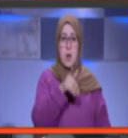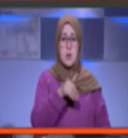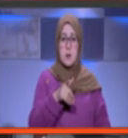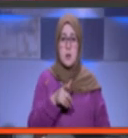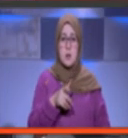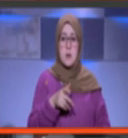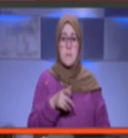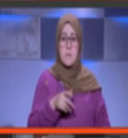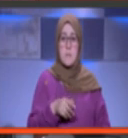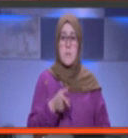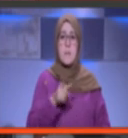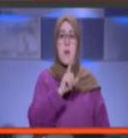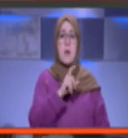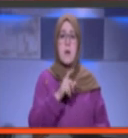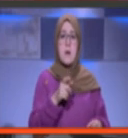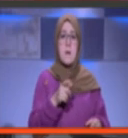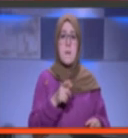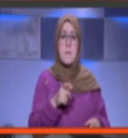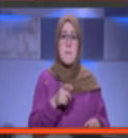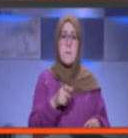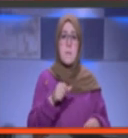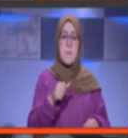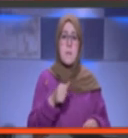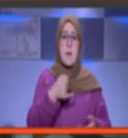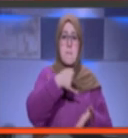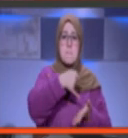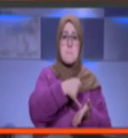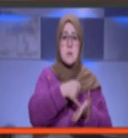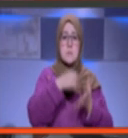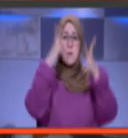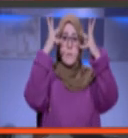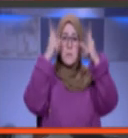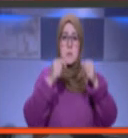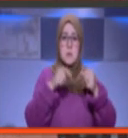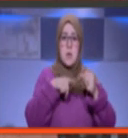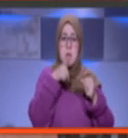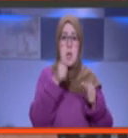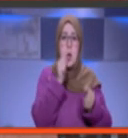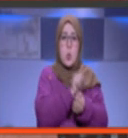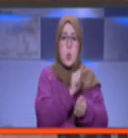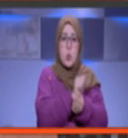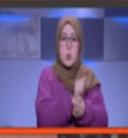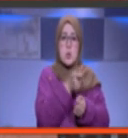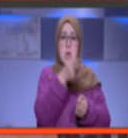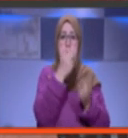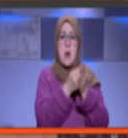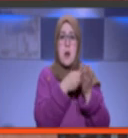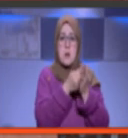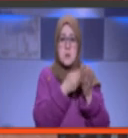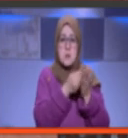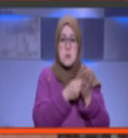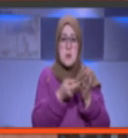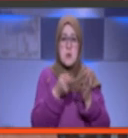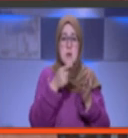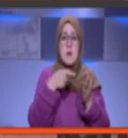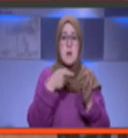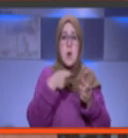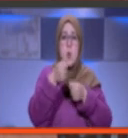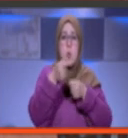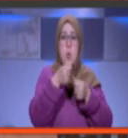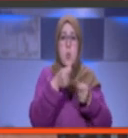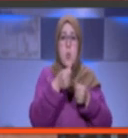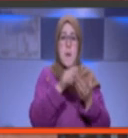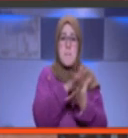الاقتصادية في ألمانيا إلى أن وباء كورونا والقيود الاقتصادية المترتبة على مواجهته سوف تتسبب في